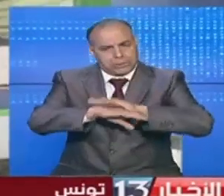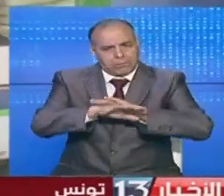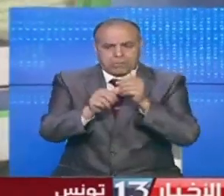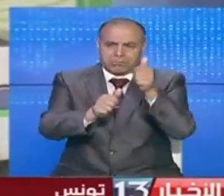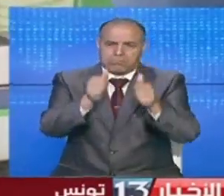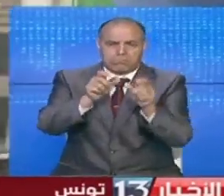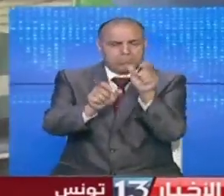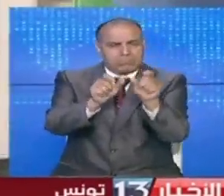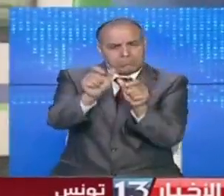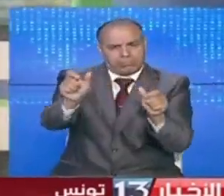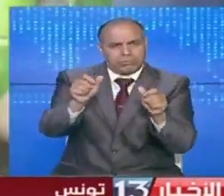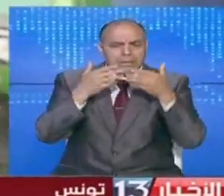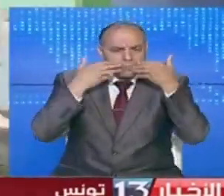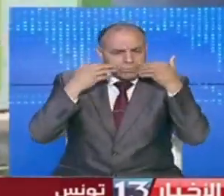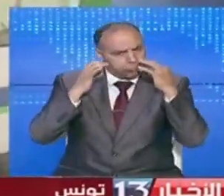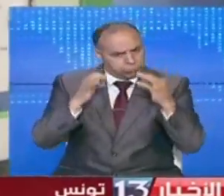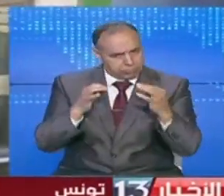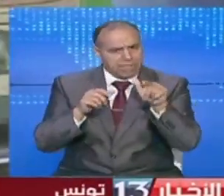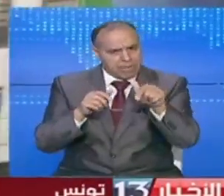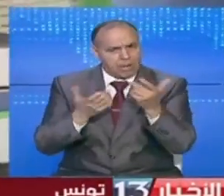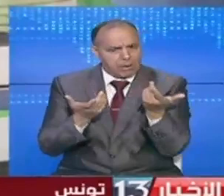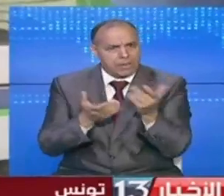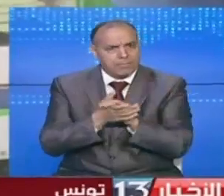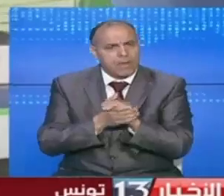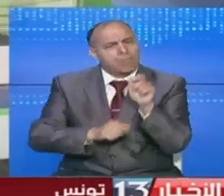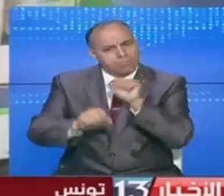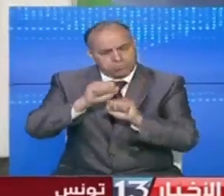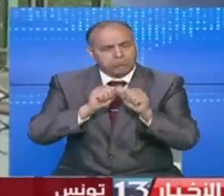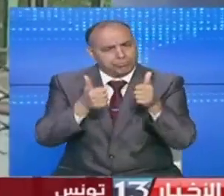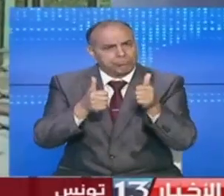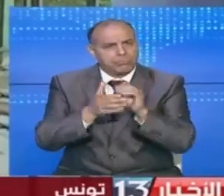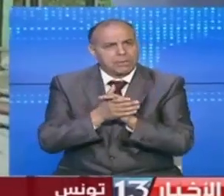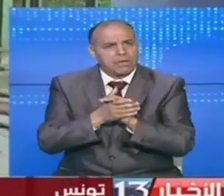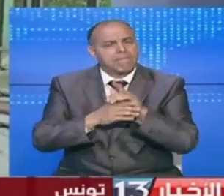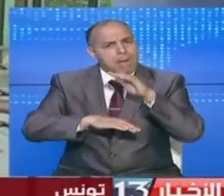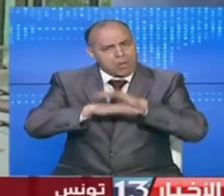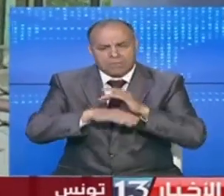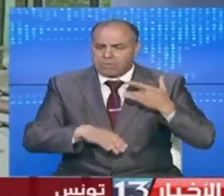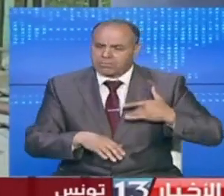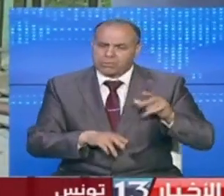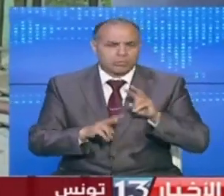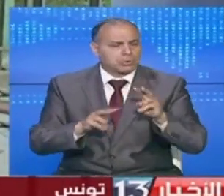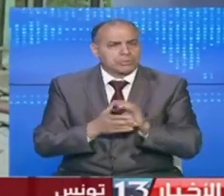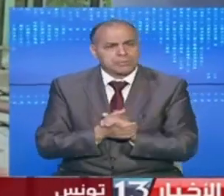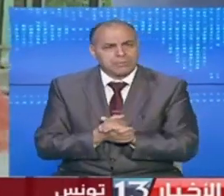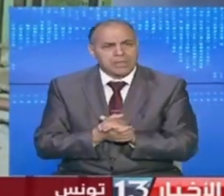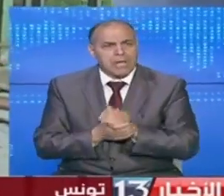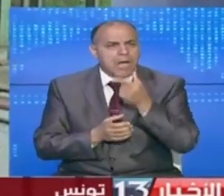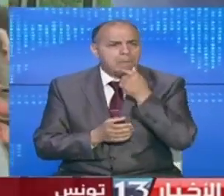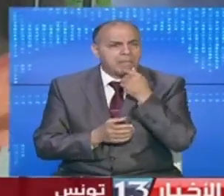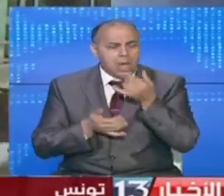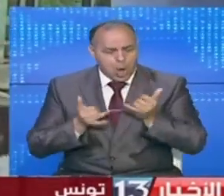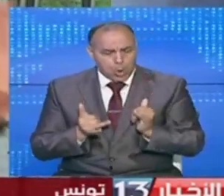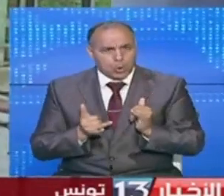الاجتماعي ولبسين ديبابات، وفما معناه منظمين معناه، فما المحترم وفما اللي لا. مثلا تو فما في